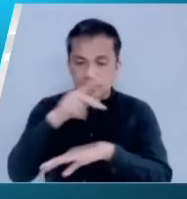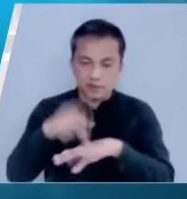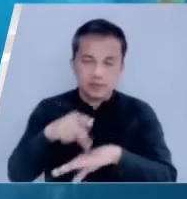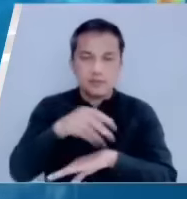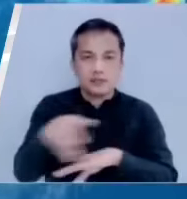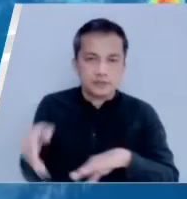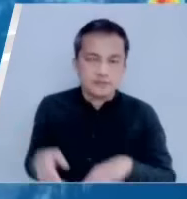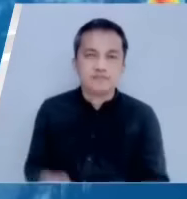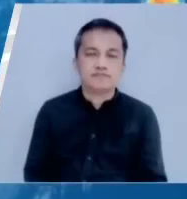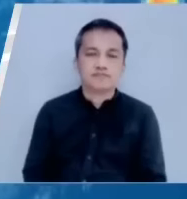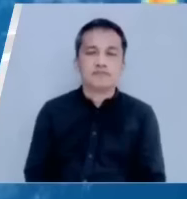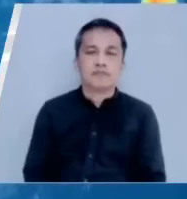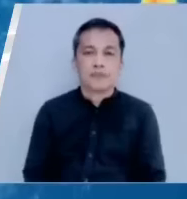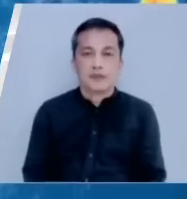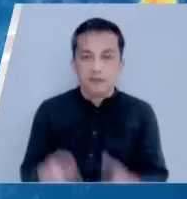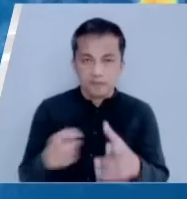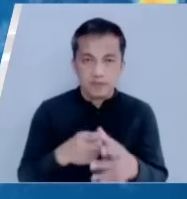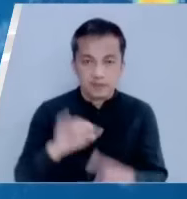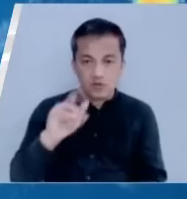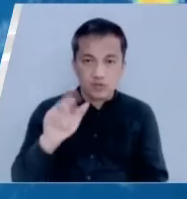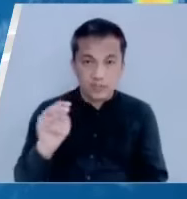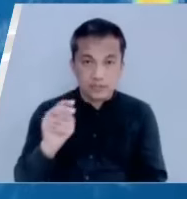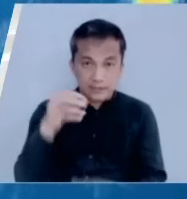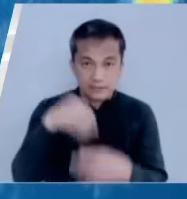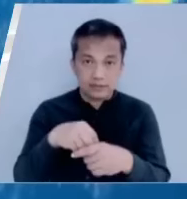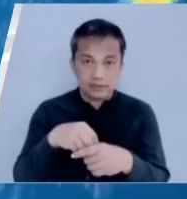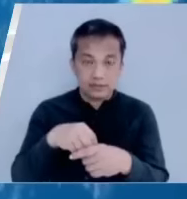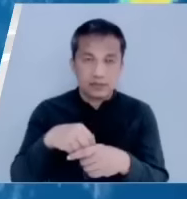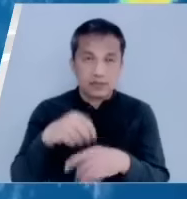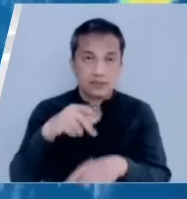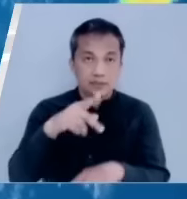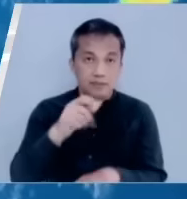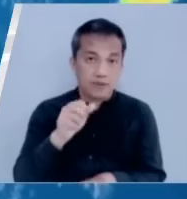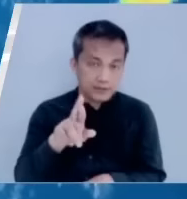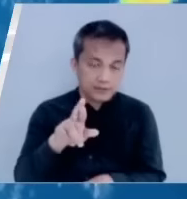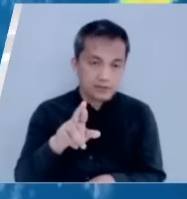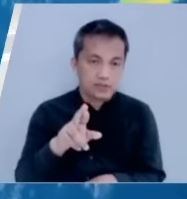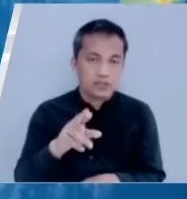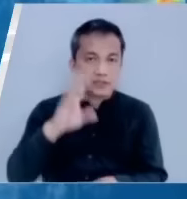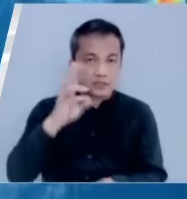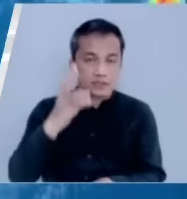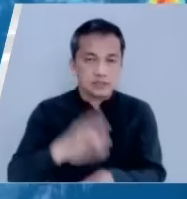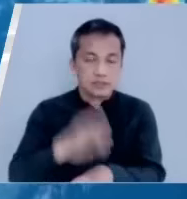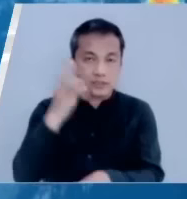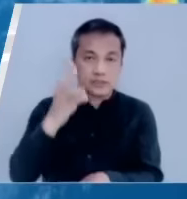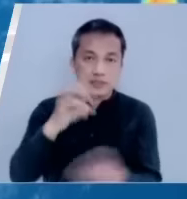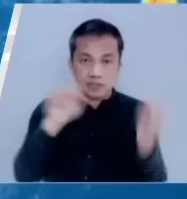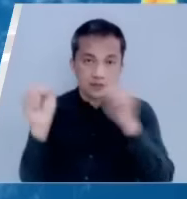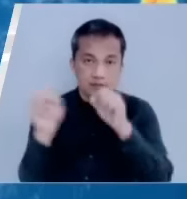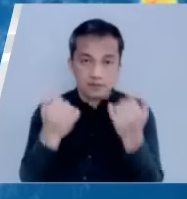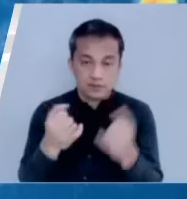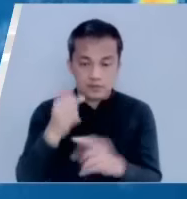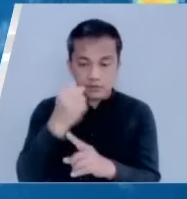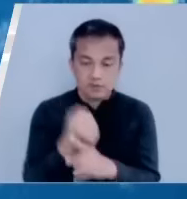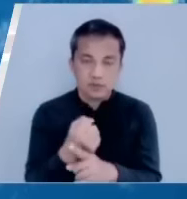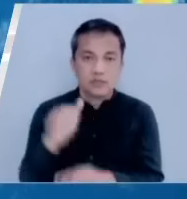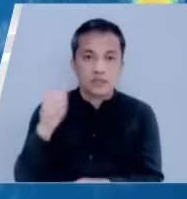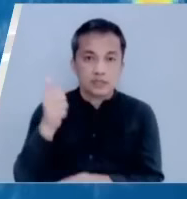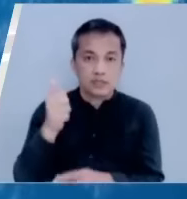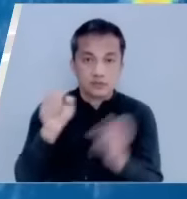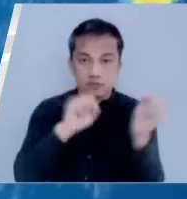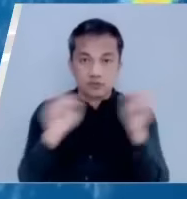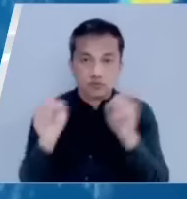Unahin po natin yung bagyong hulya na nasa loob po ng ating PAR. Ika-anim na bagyo po yan ngayong Setyembre at ika-sampung bagyo naman